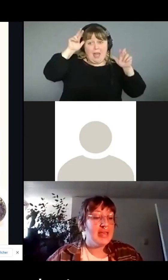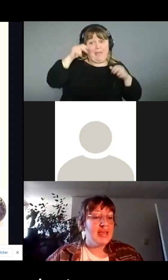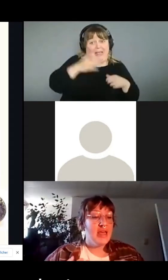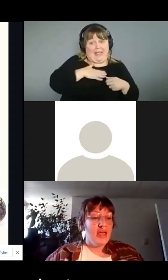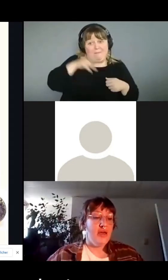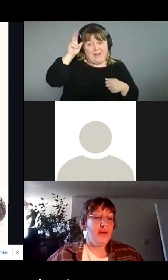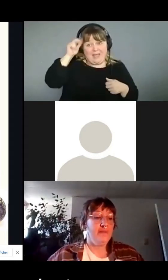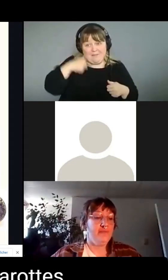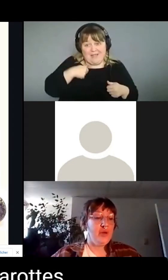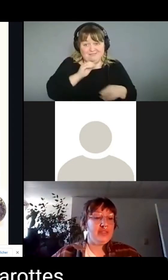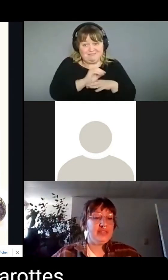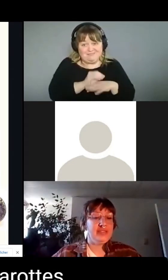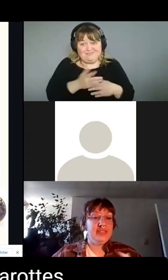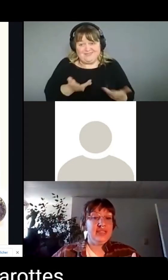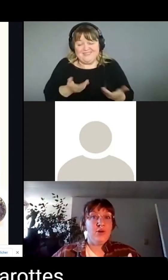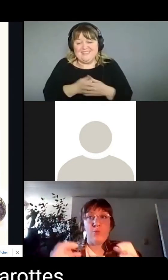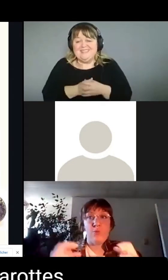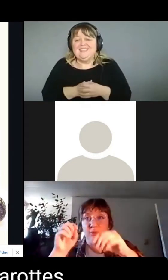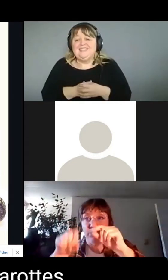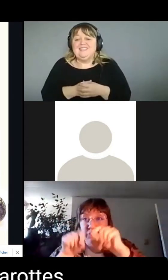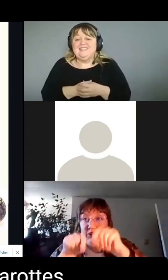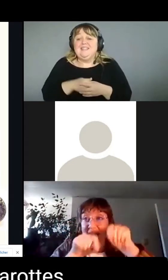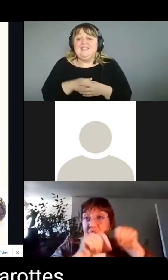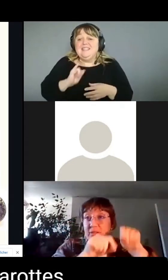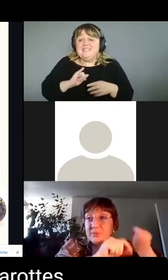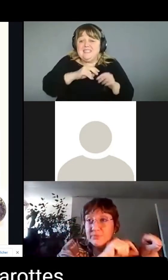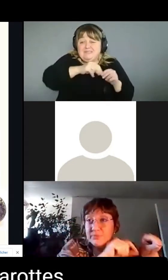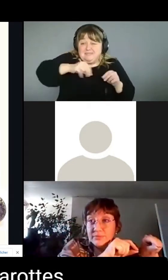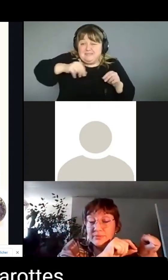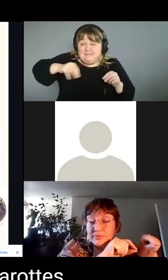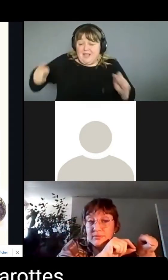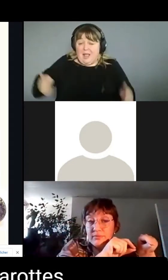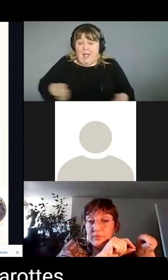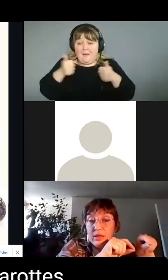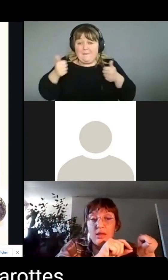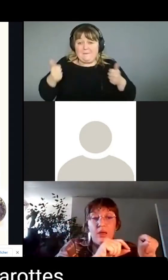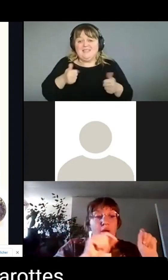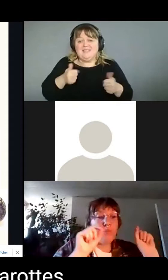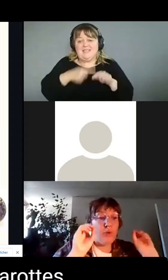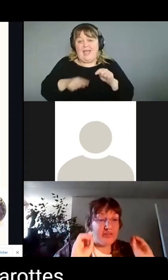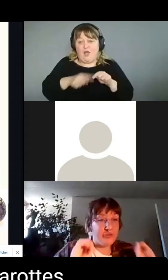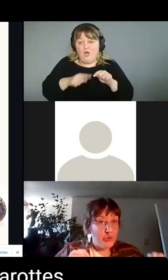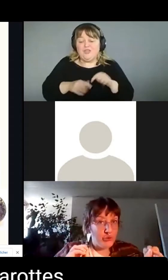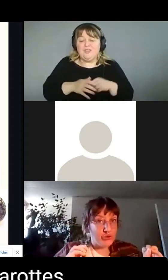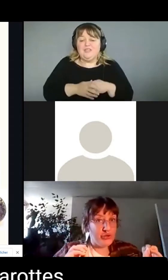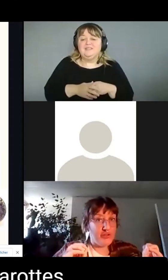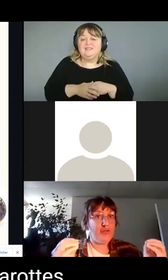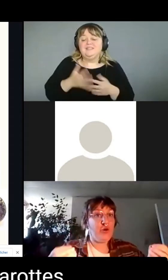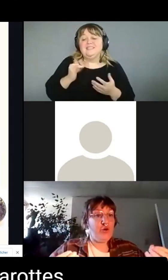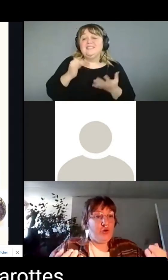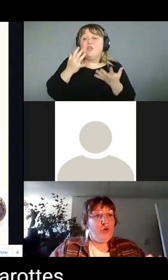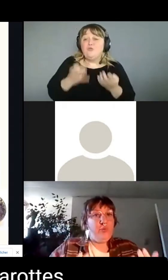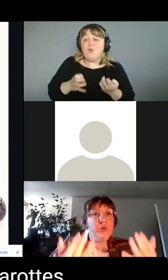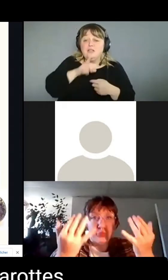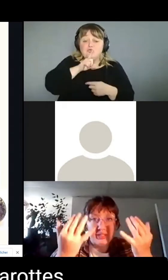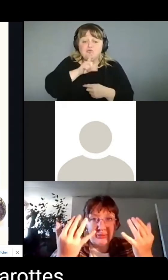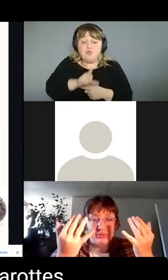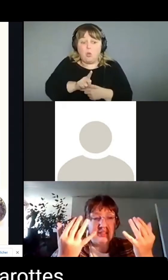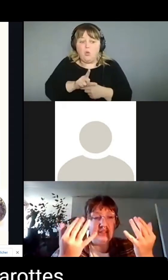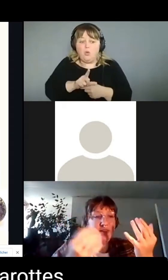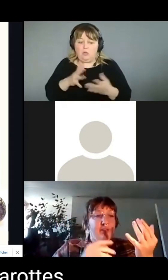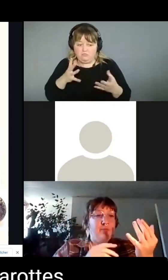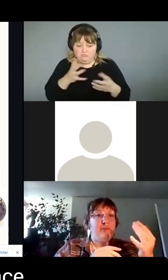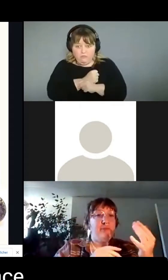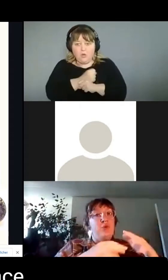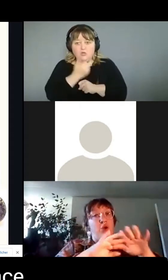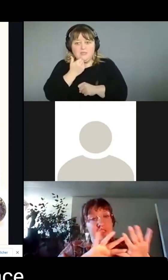lapin. Donc, si on plante beaucoup de carottes, pour être sûr qu'il va y avoir un bon taux de